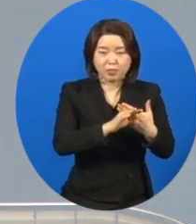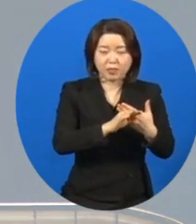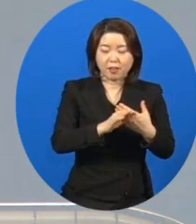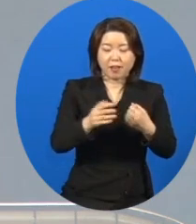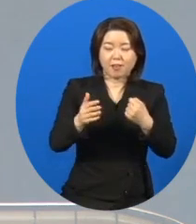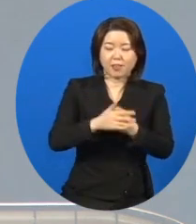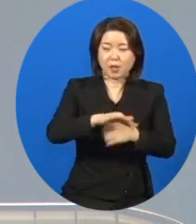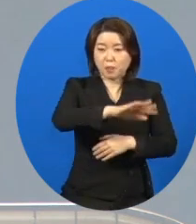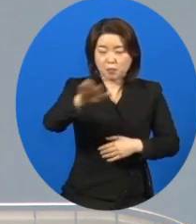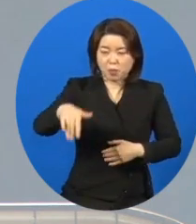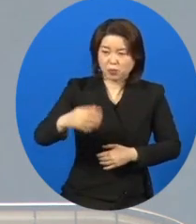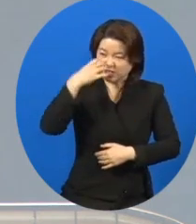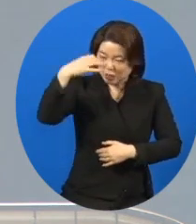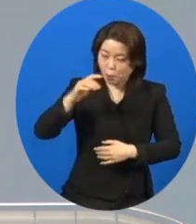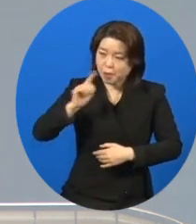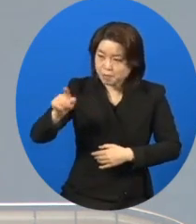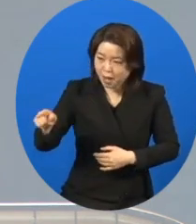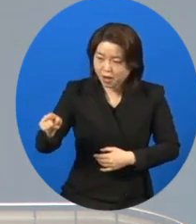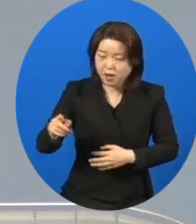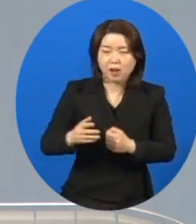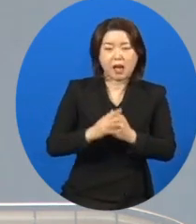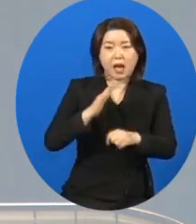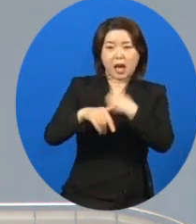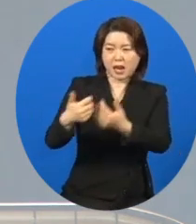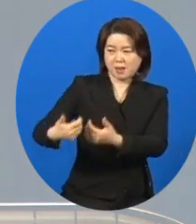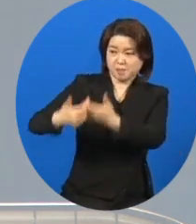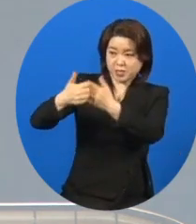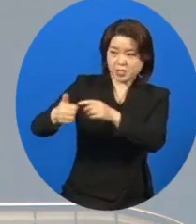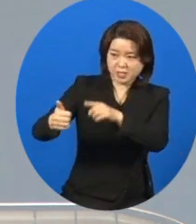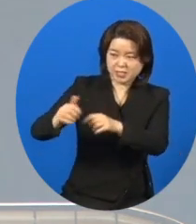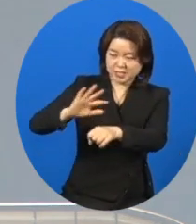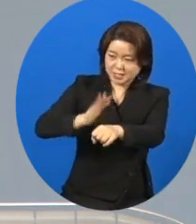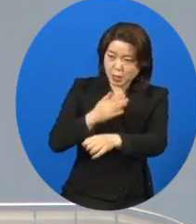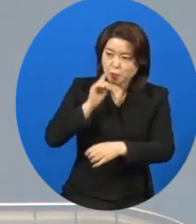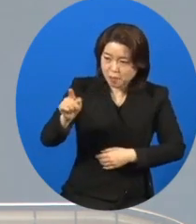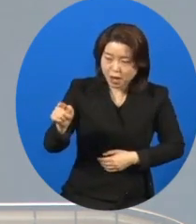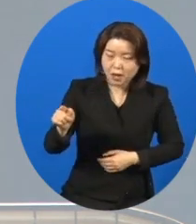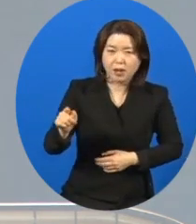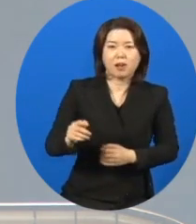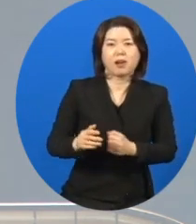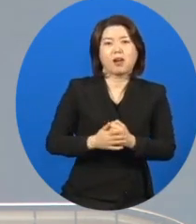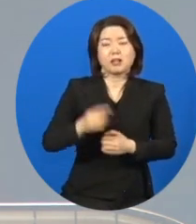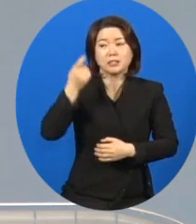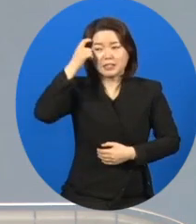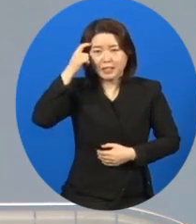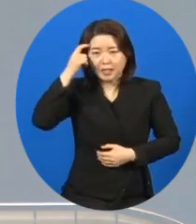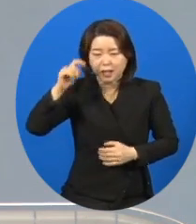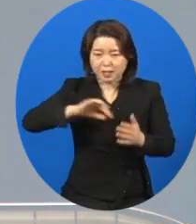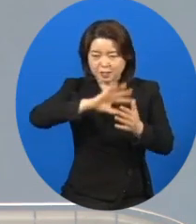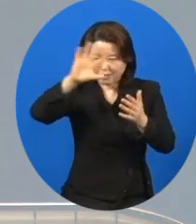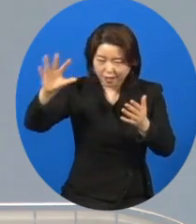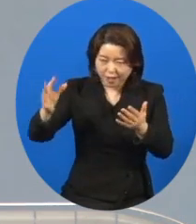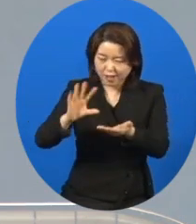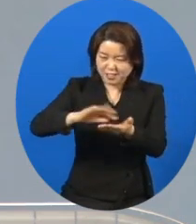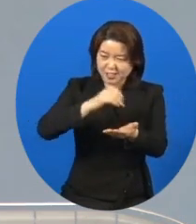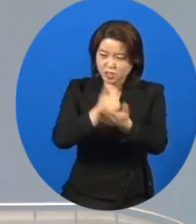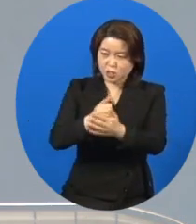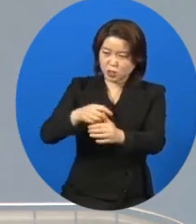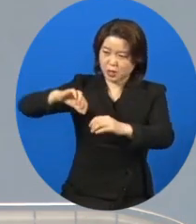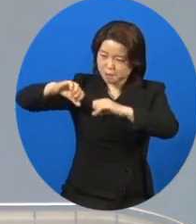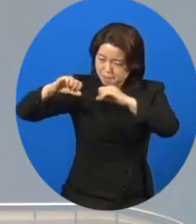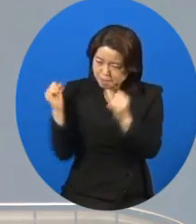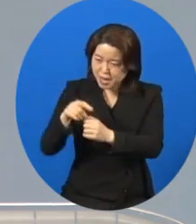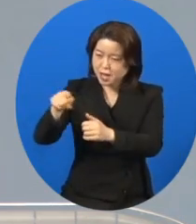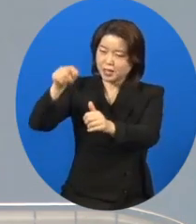모든 교만한 말, 모든 하나님을 대적하는 궤변들, 그런 생각을 다 그리스도께 복종시킬 수